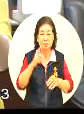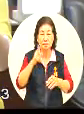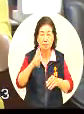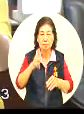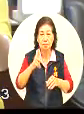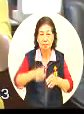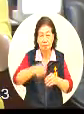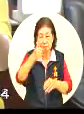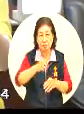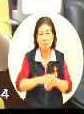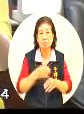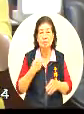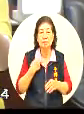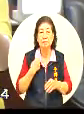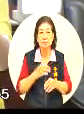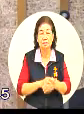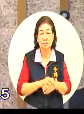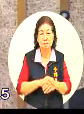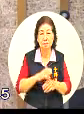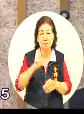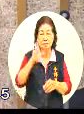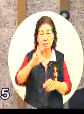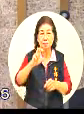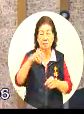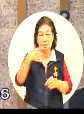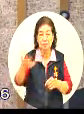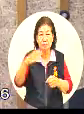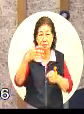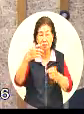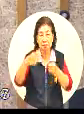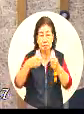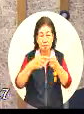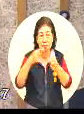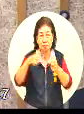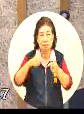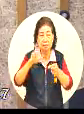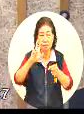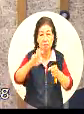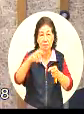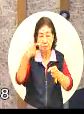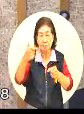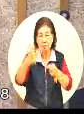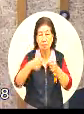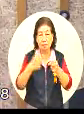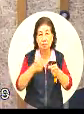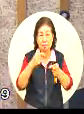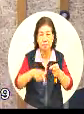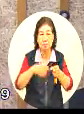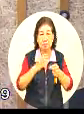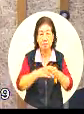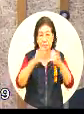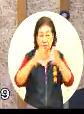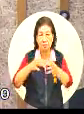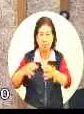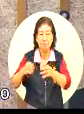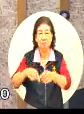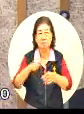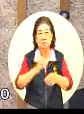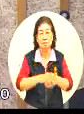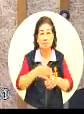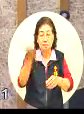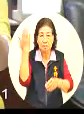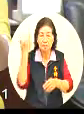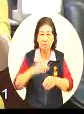对，因为你度假公寓，这大概民国70多年起的嘛，所以我们 会将民国70多年起的 高雄县的时代的这些， 那本席非常质疑说